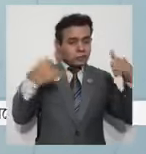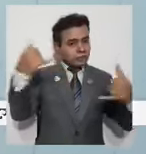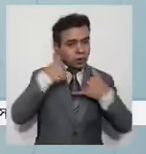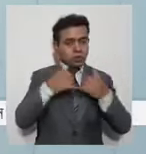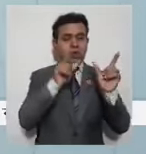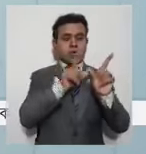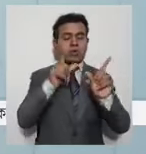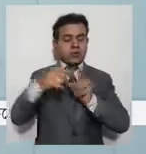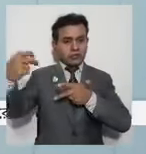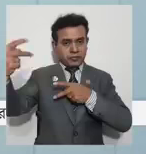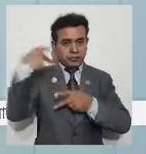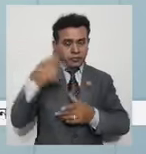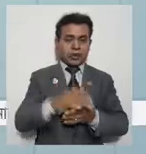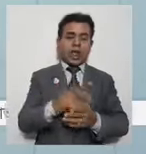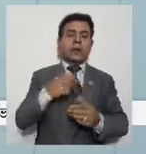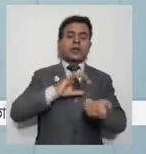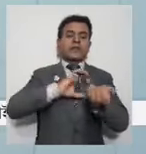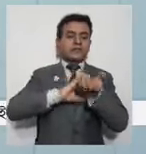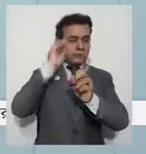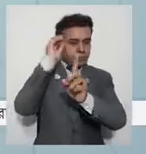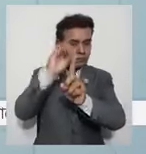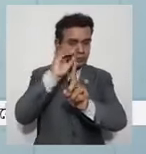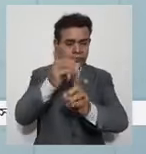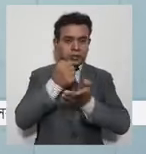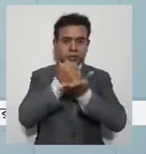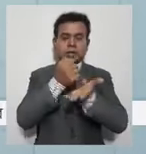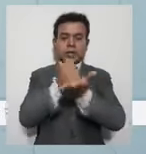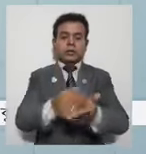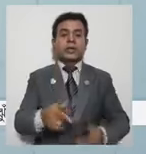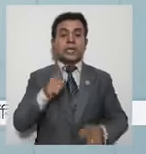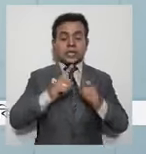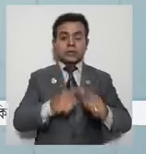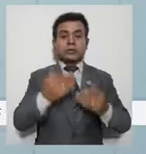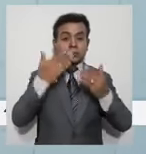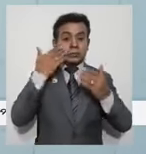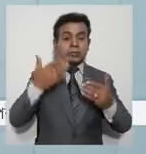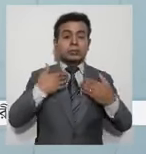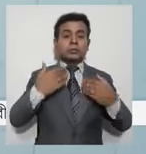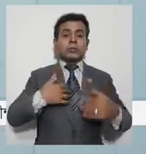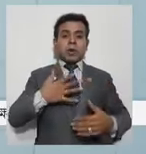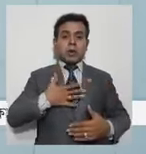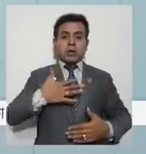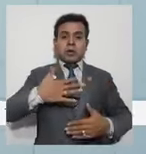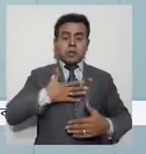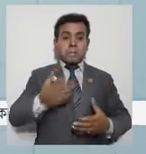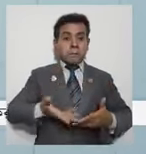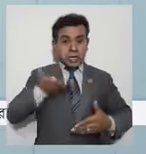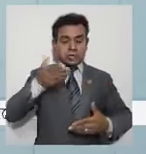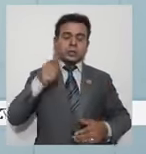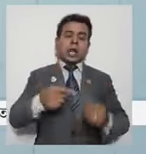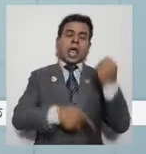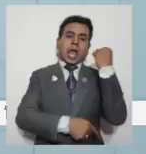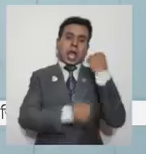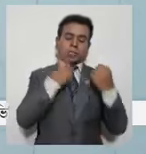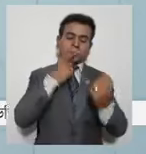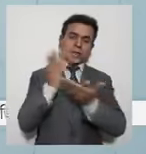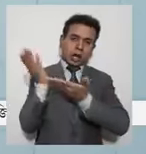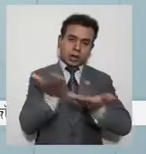আজকের মতো আমাদের স্বাস্থ্য অধিদপ্তরের কোভিড-19 বিষয়ক স্বাস্থ্য বুলেটিন এখানেই শেষ করছি। আপনাদের সবাইকে